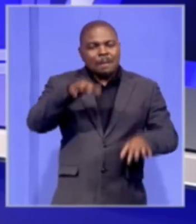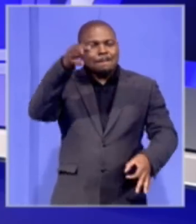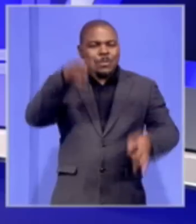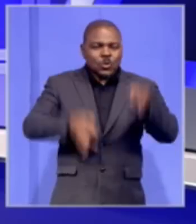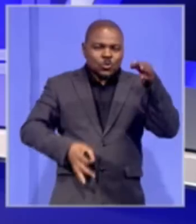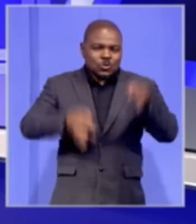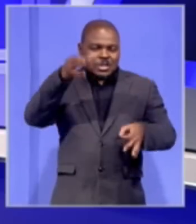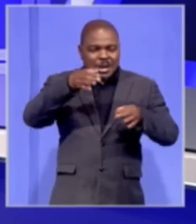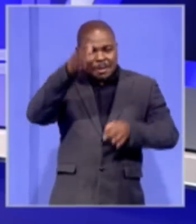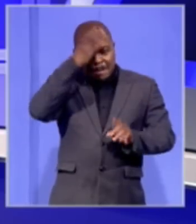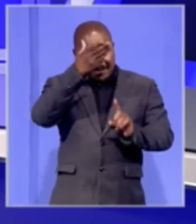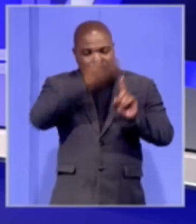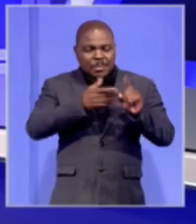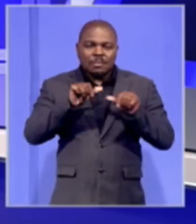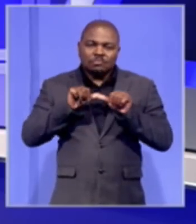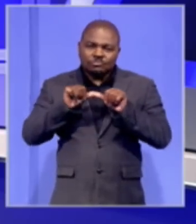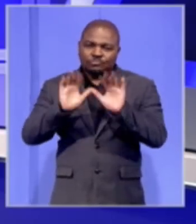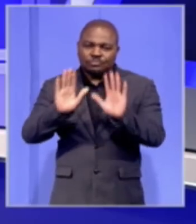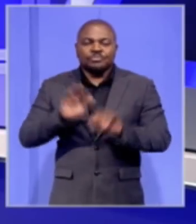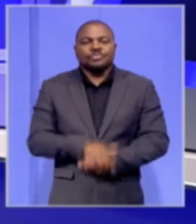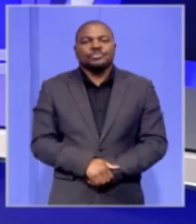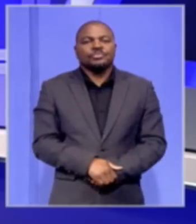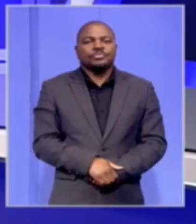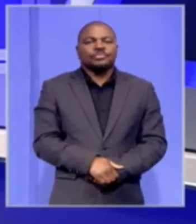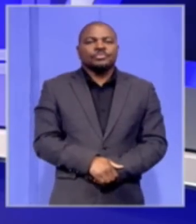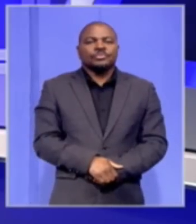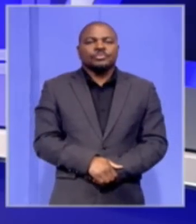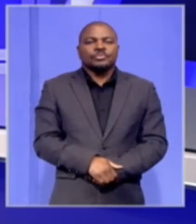dipolotiki ha re hatele pele.